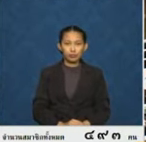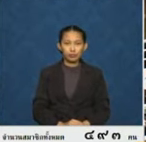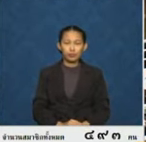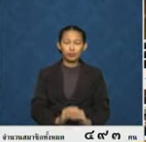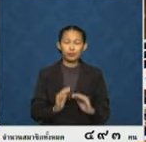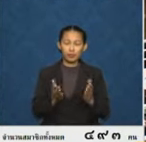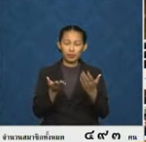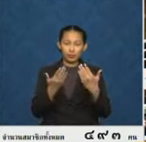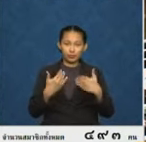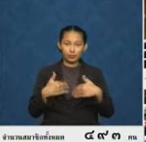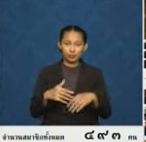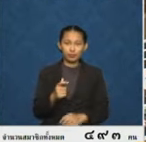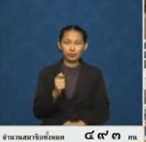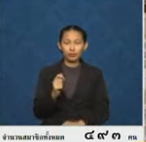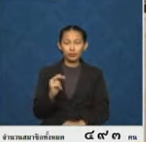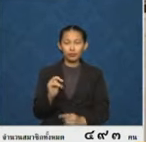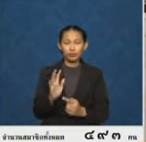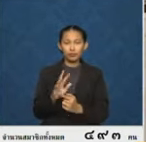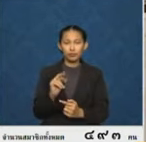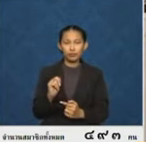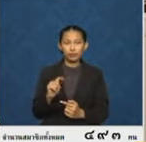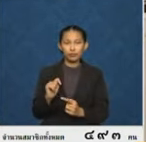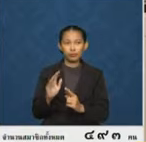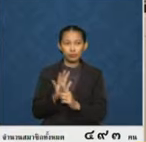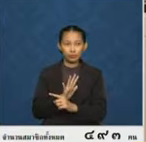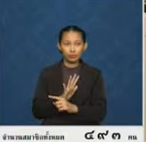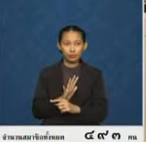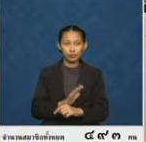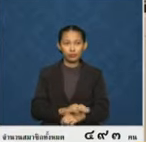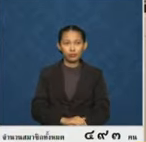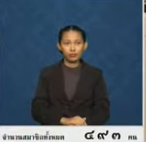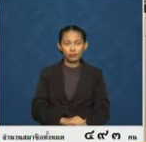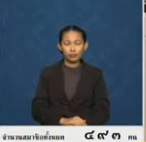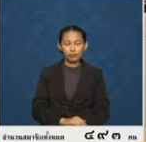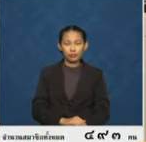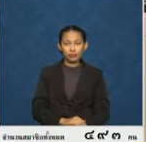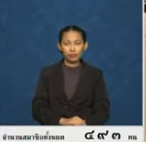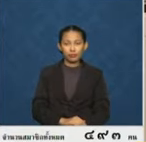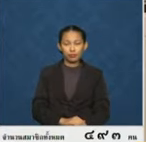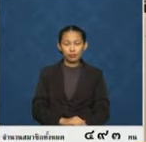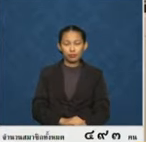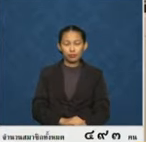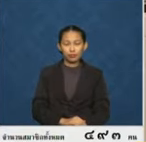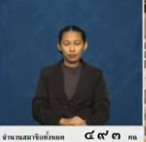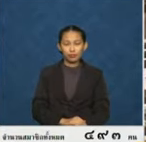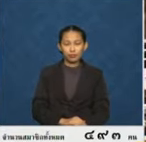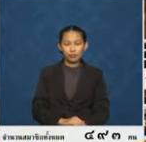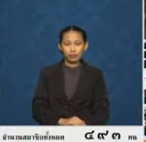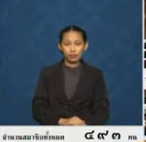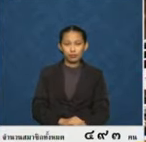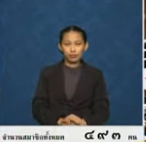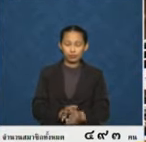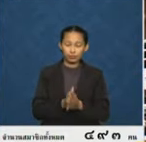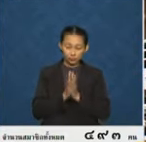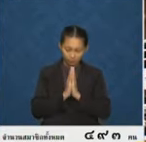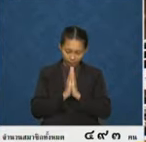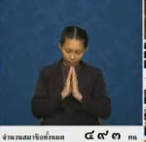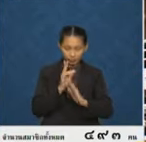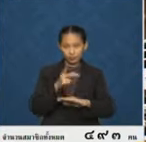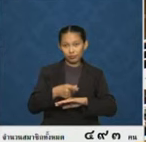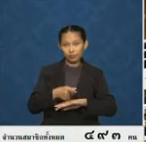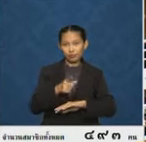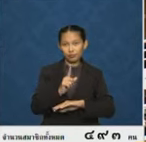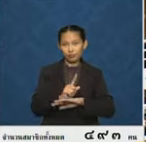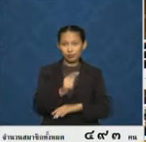ต่อไปท่านอานันท์ครับท่านอานันท์ปีดาสุธิสุทธิจิตครับครับกราบเรียนท่านประธาน